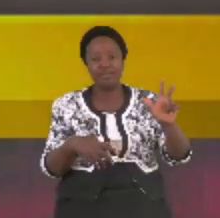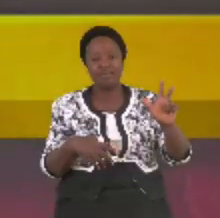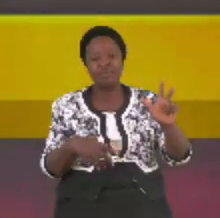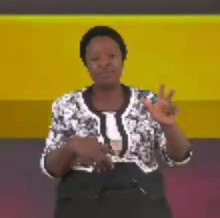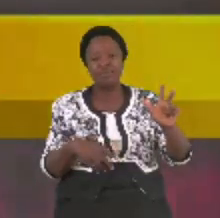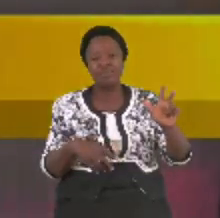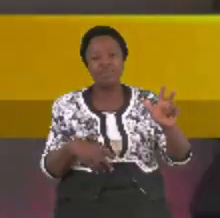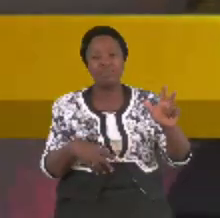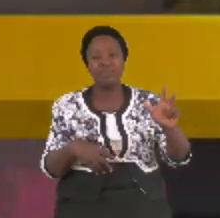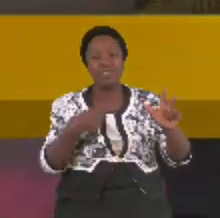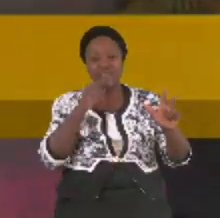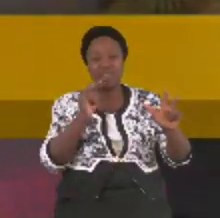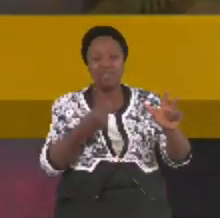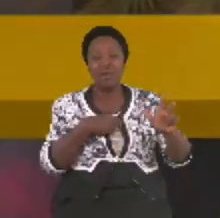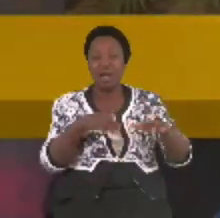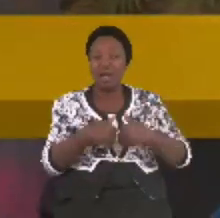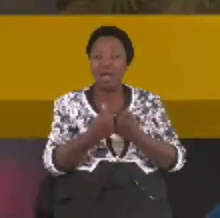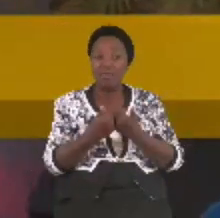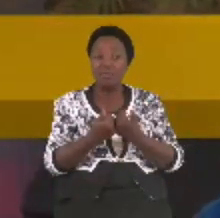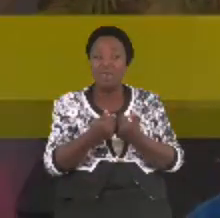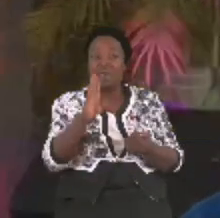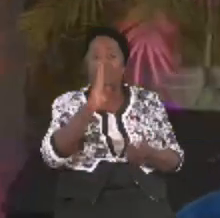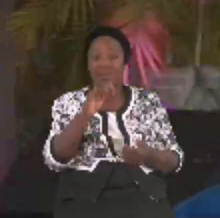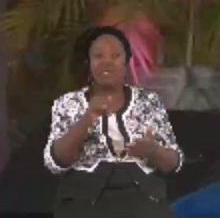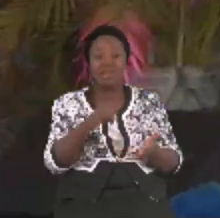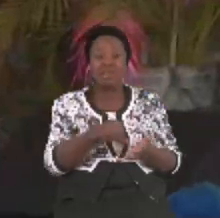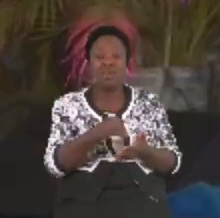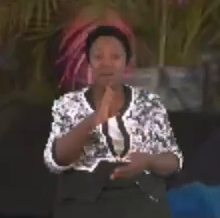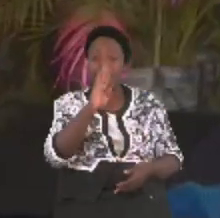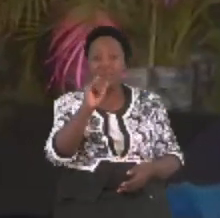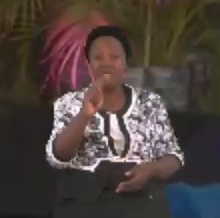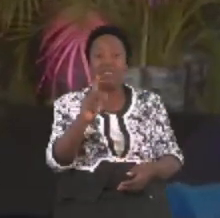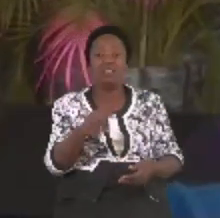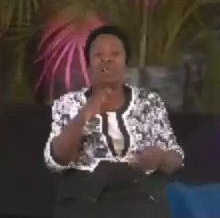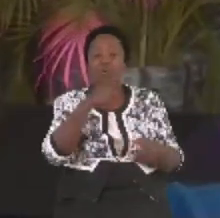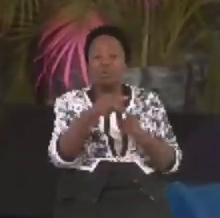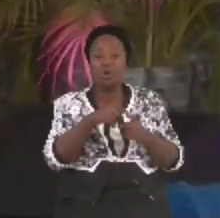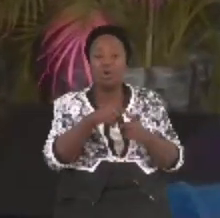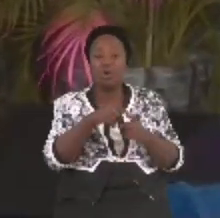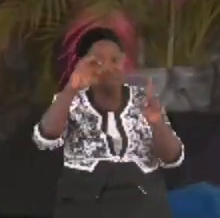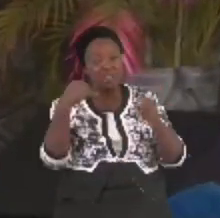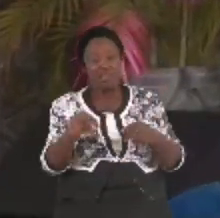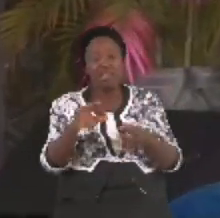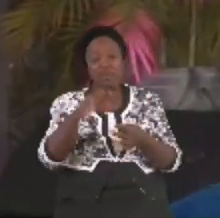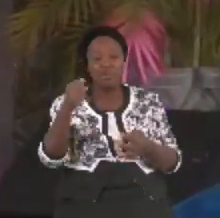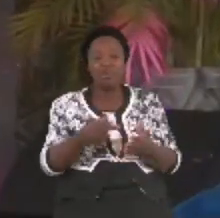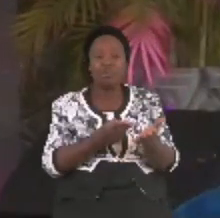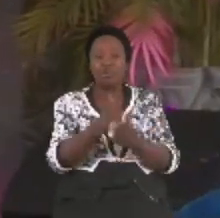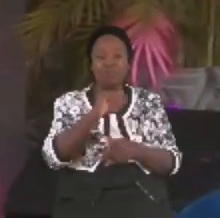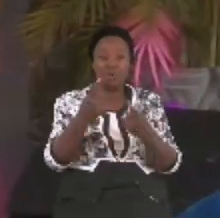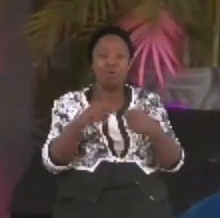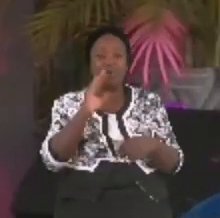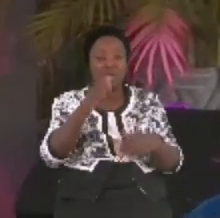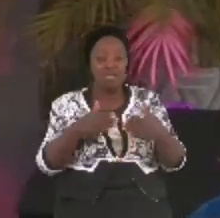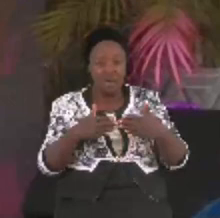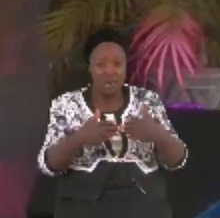Verset 13, il nous dit, quand le consolateur sera venu, l'esprit de vérité, il vous conduira dans toute